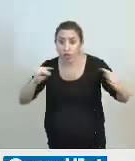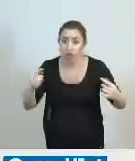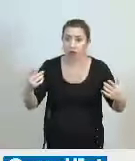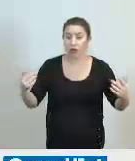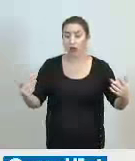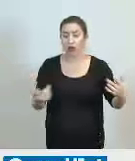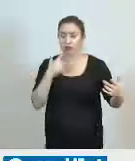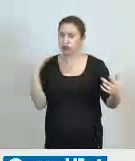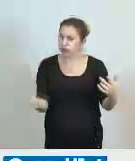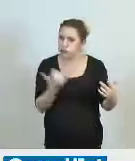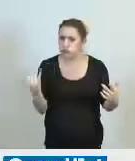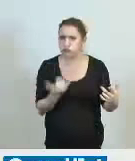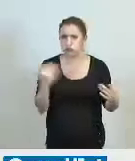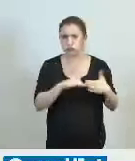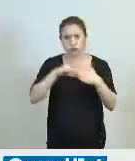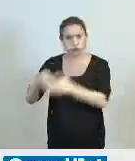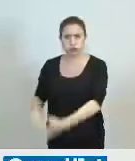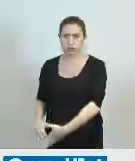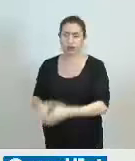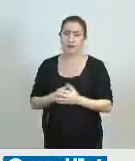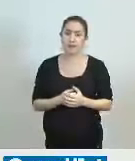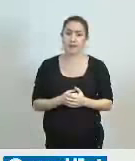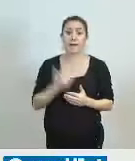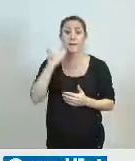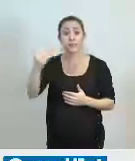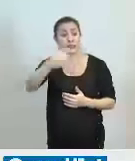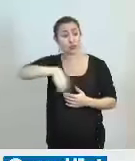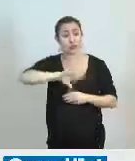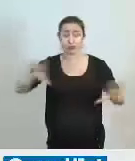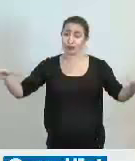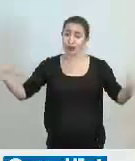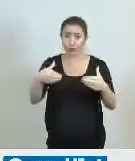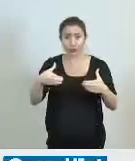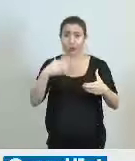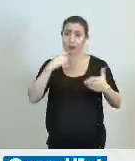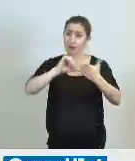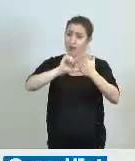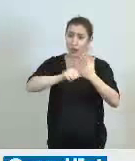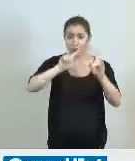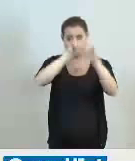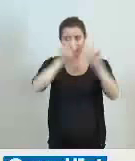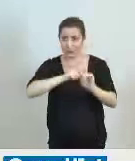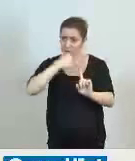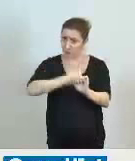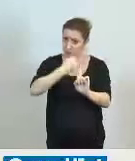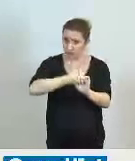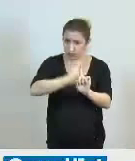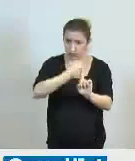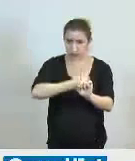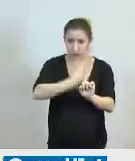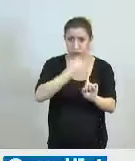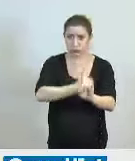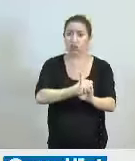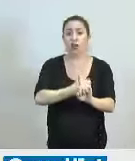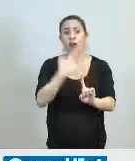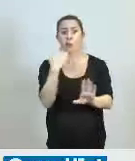trouver. Si nous combattons tous pour le respect de nos identités, à aucun moment ce combat doit devenir un combat